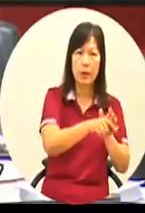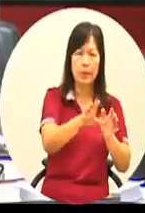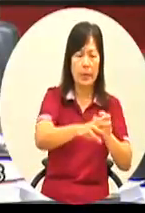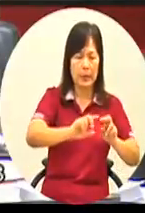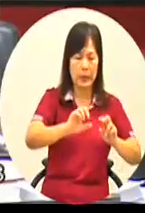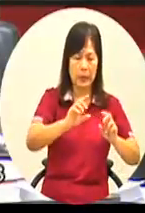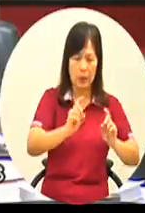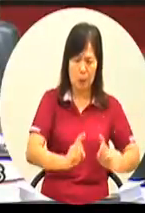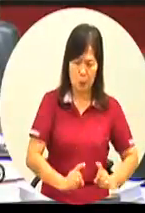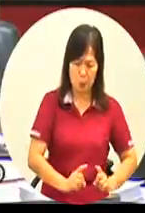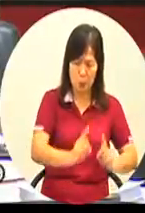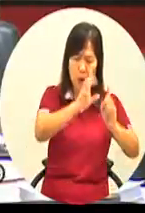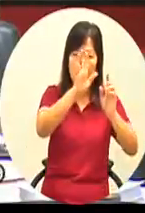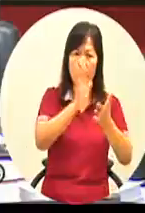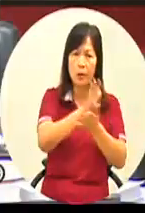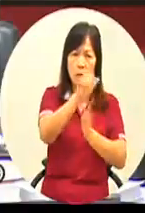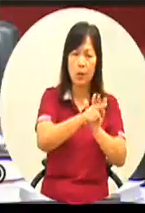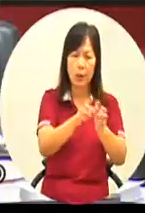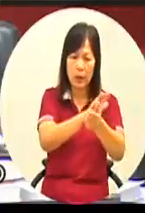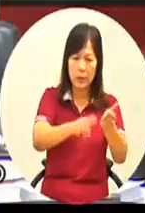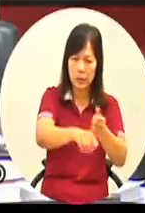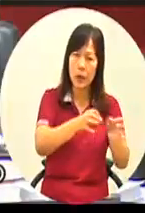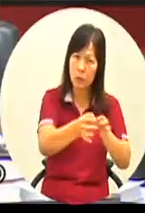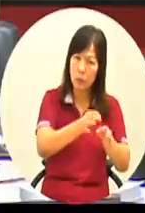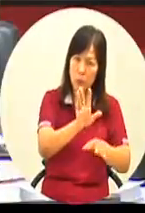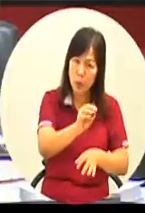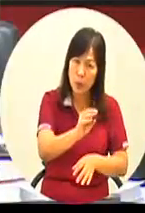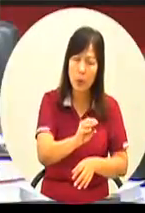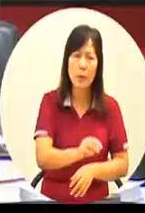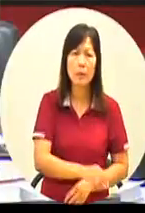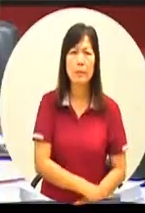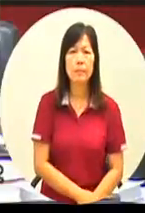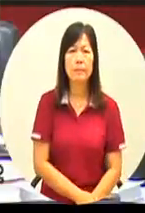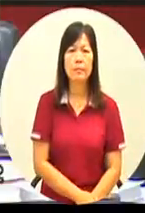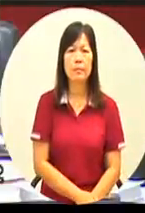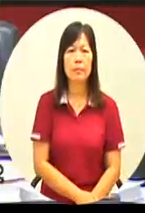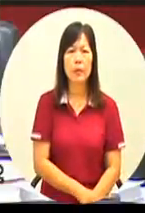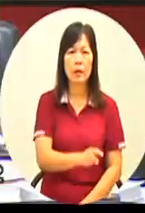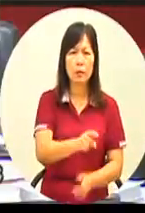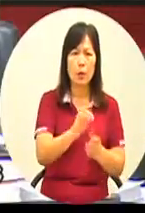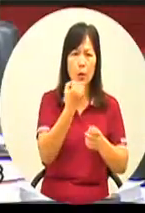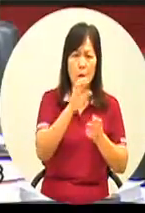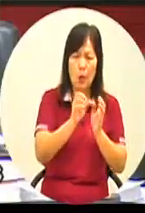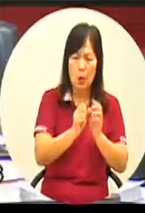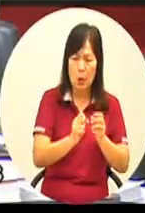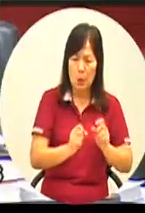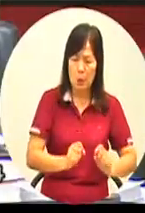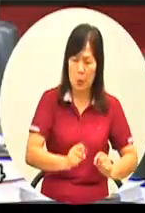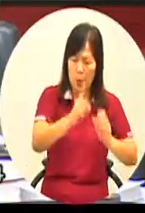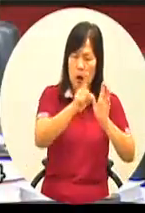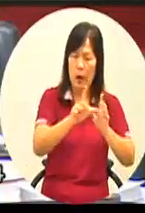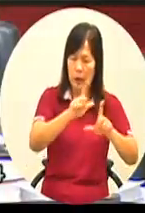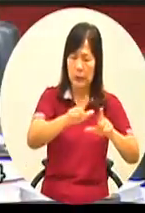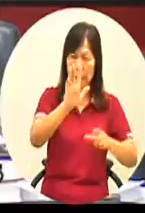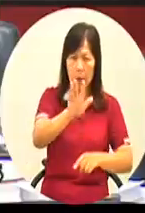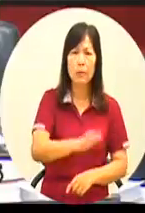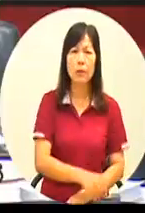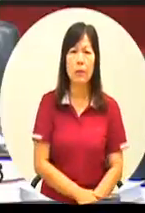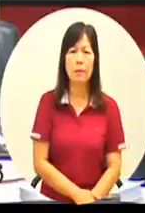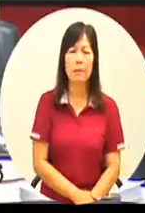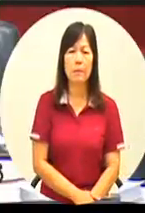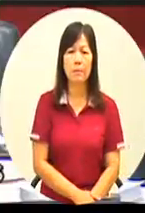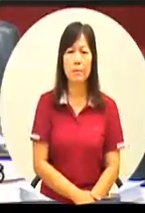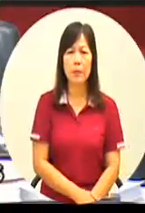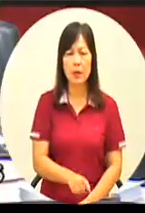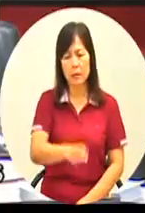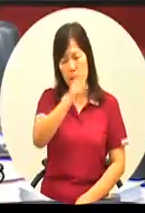调整之后呢，是不是影响他们的营业？因为这个幅度是相当大的，好不好？ 好， 主委，这一部分